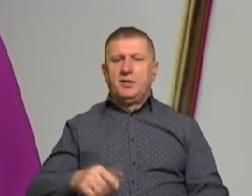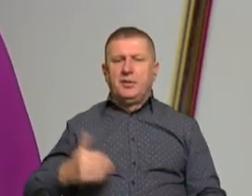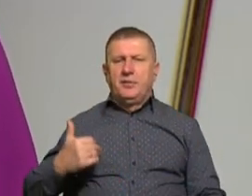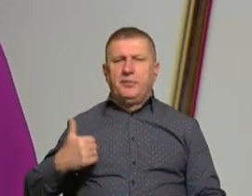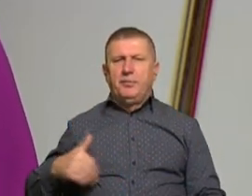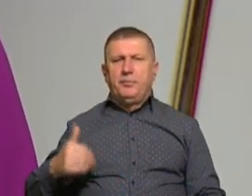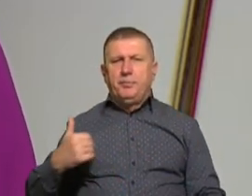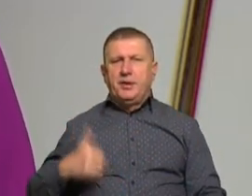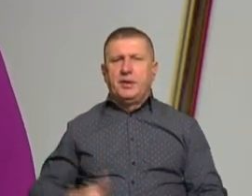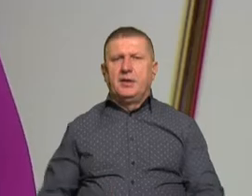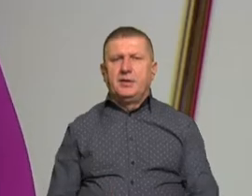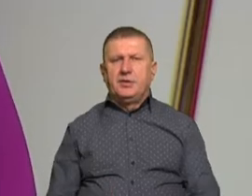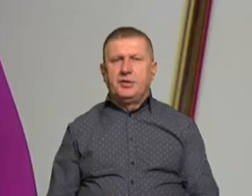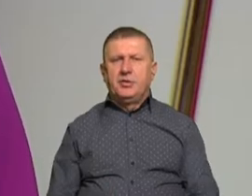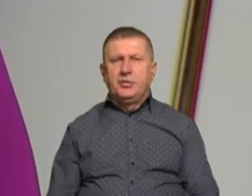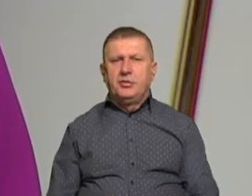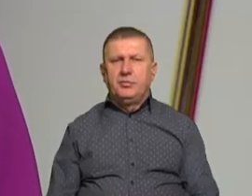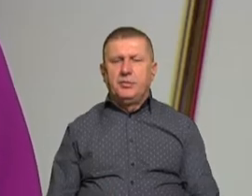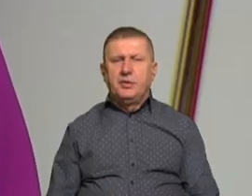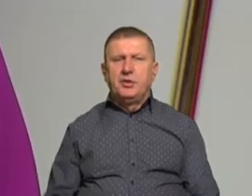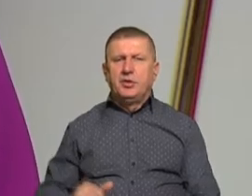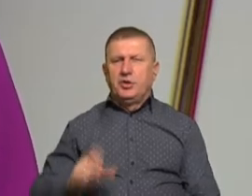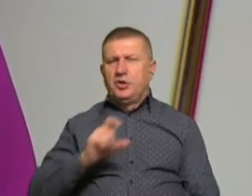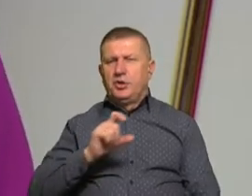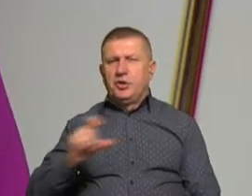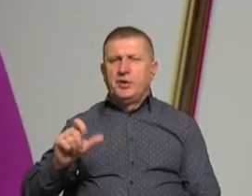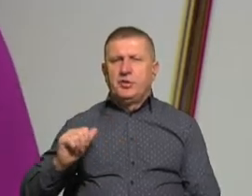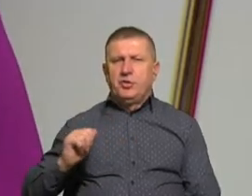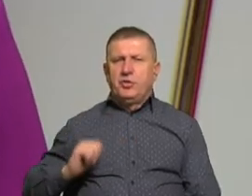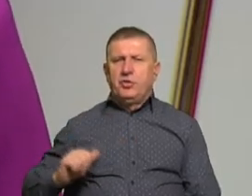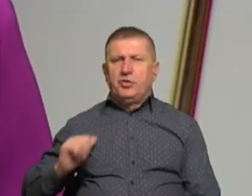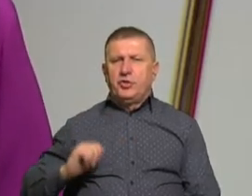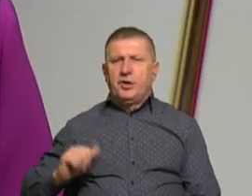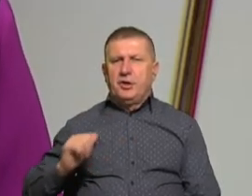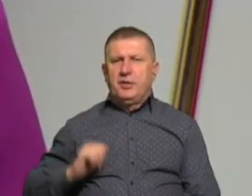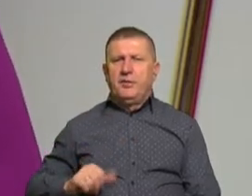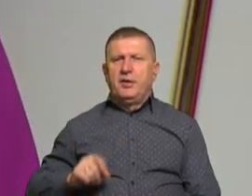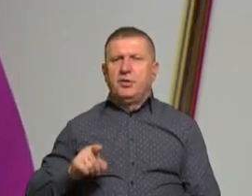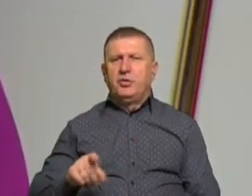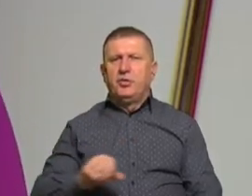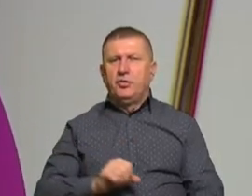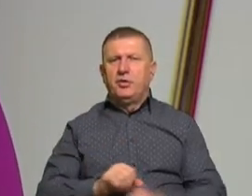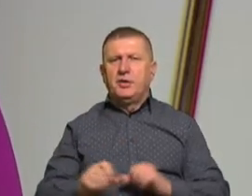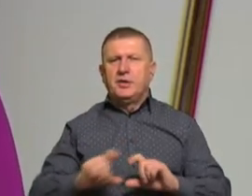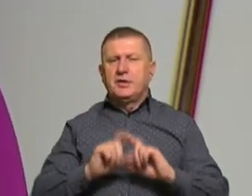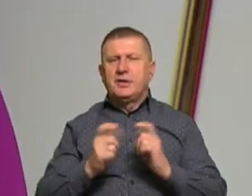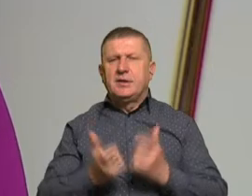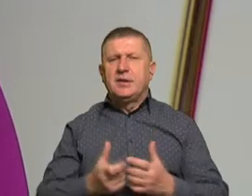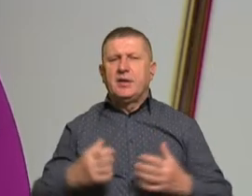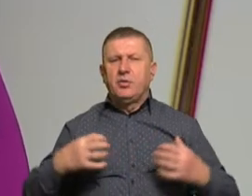nam na ulicy w trakcie tej kampanii, że czas oczekiwania na przydział mieszkania to jest po prostu całe życie. Chcemy też